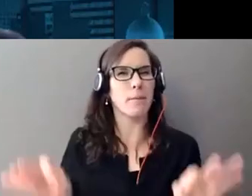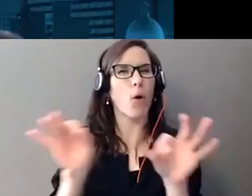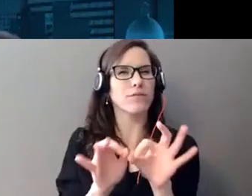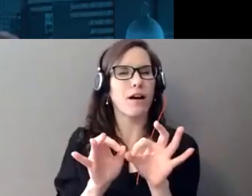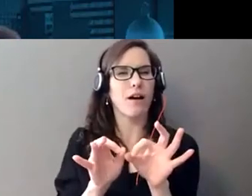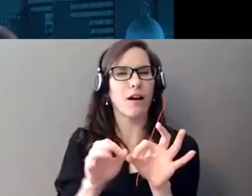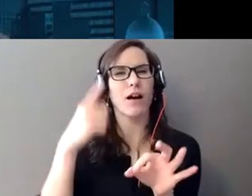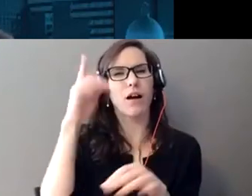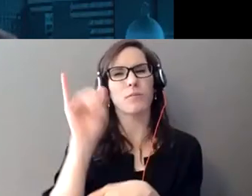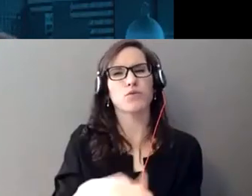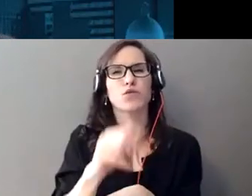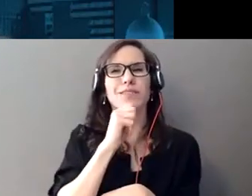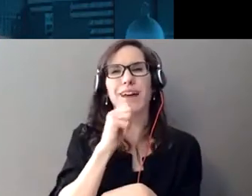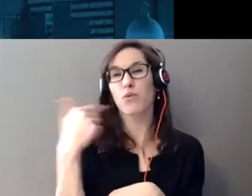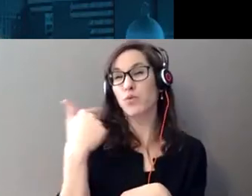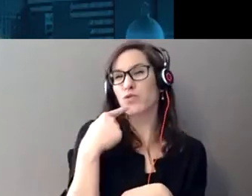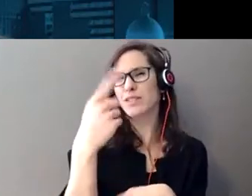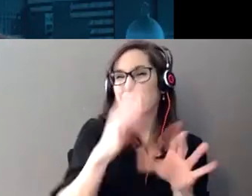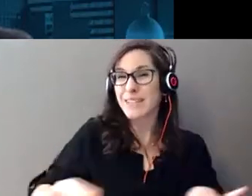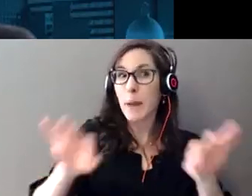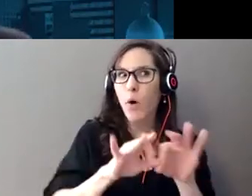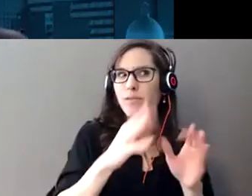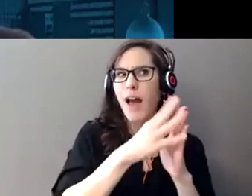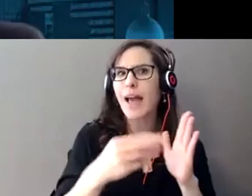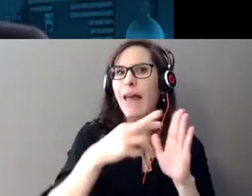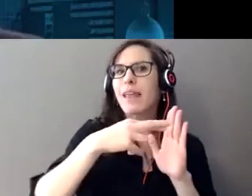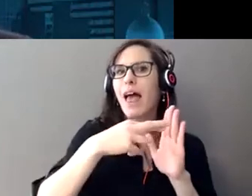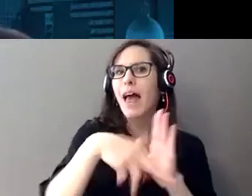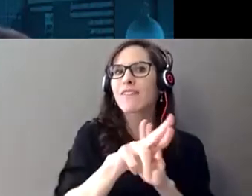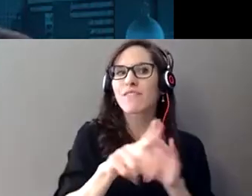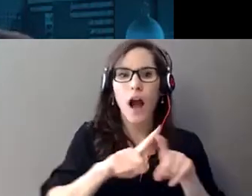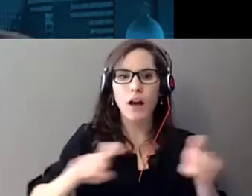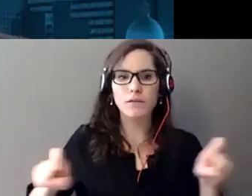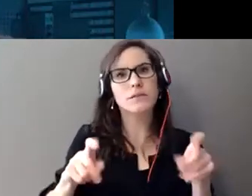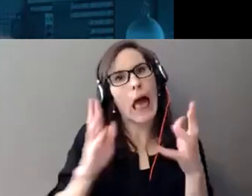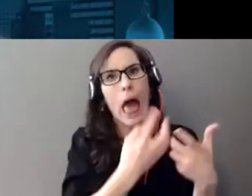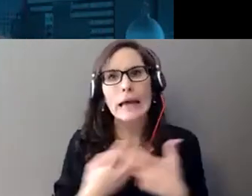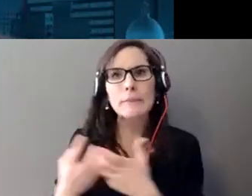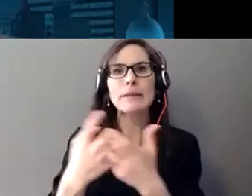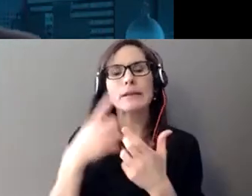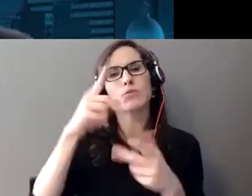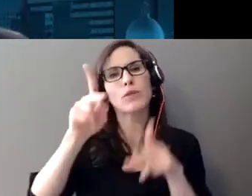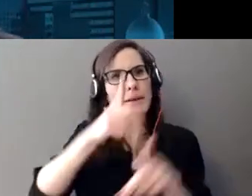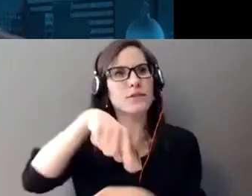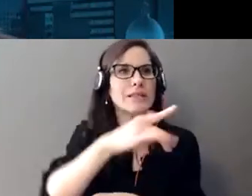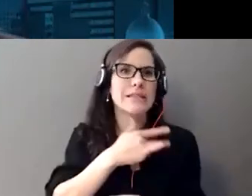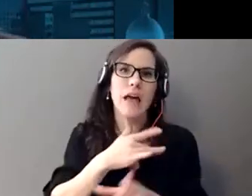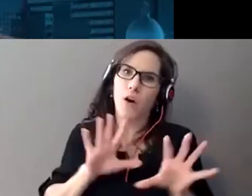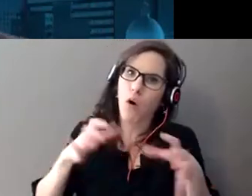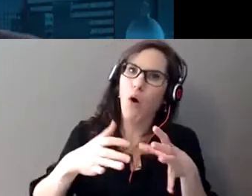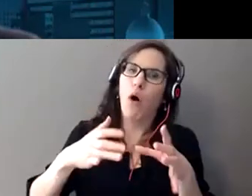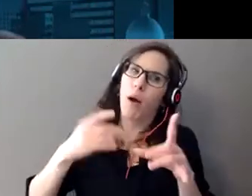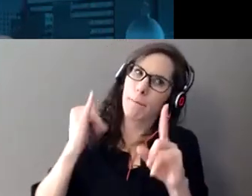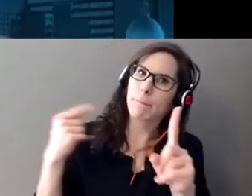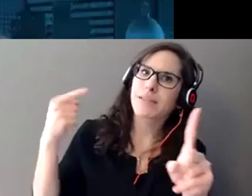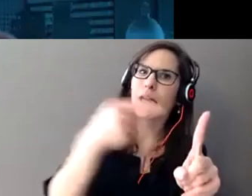'importance d'arrimer les cadres de référence pour que les gens sentent qu'on va tous dans la même direction dernier élément de